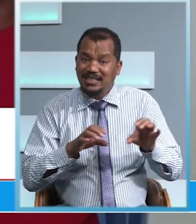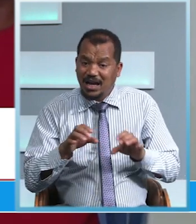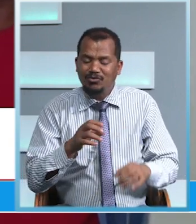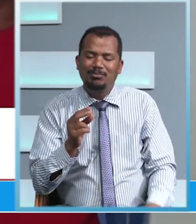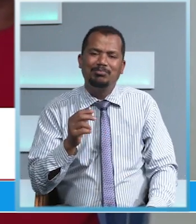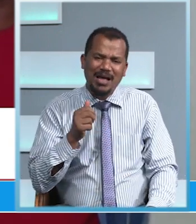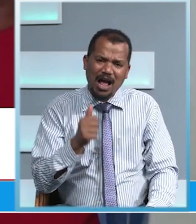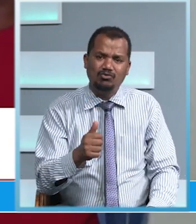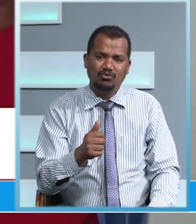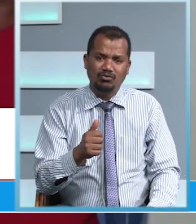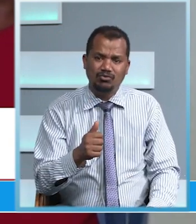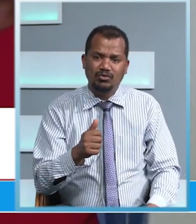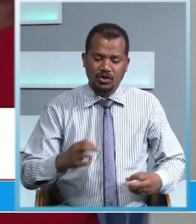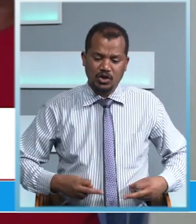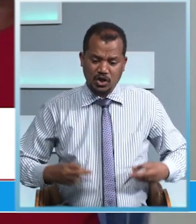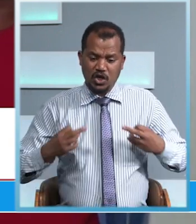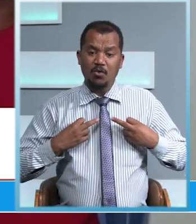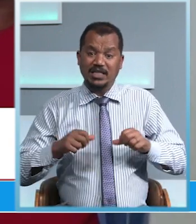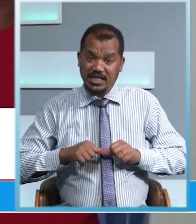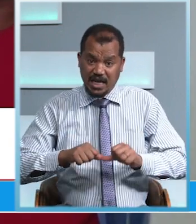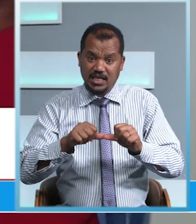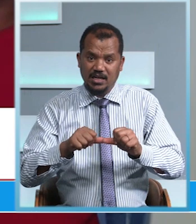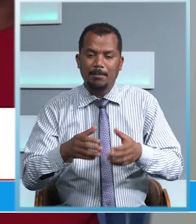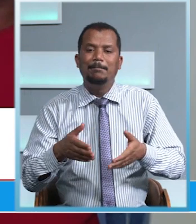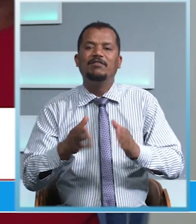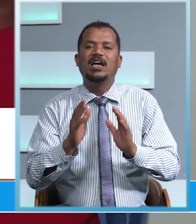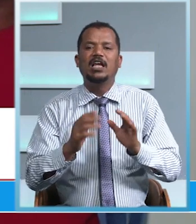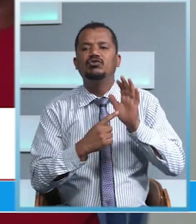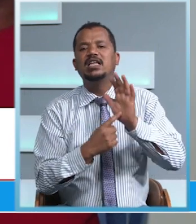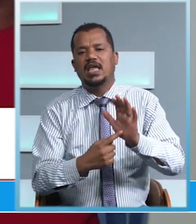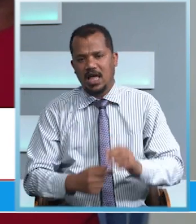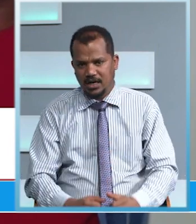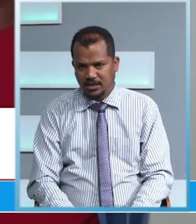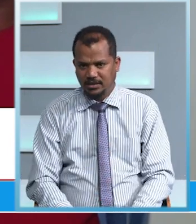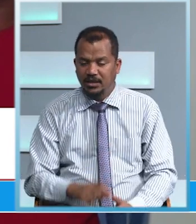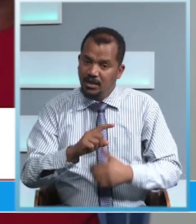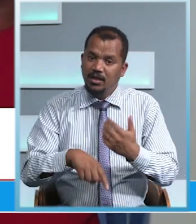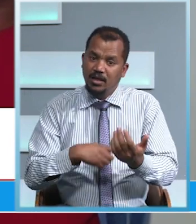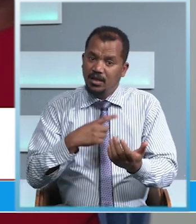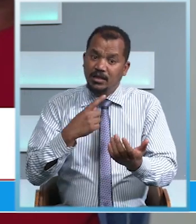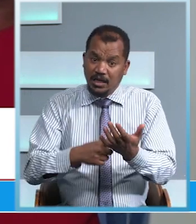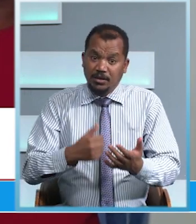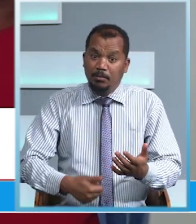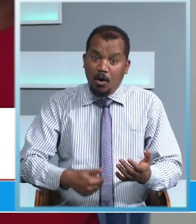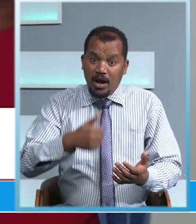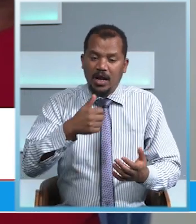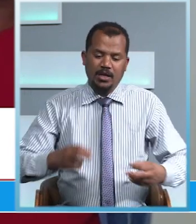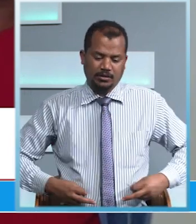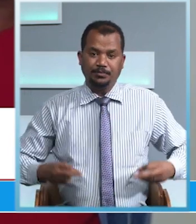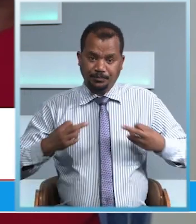ማድረጋችሁ በራሱ ህይወት እንዲቀጥል መፍቀዳችሁን ያሳያል። ስለዚህ